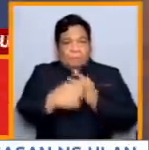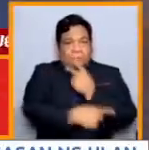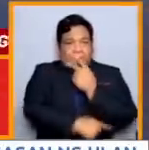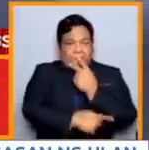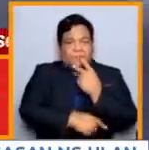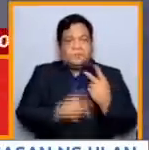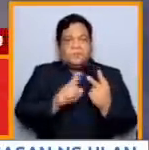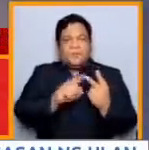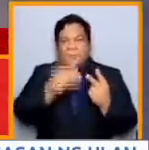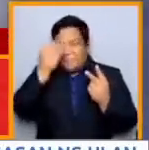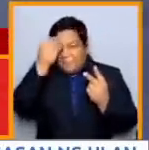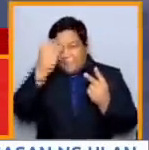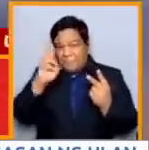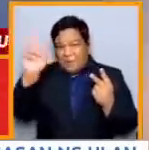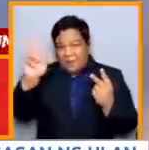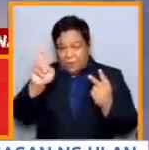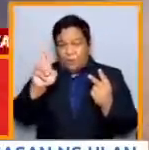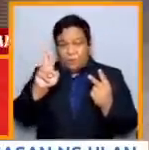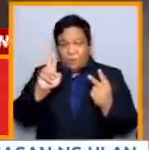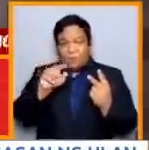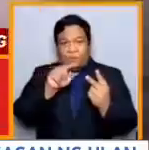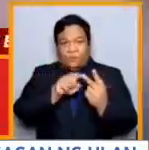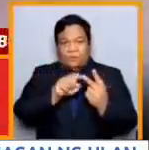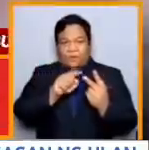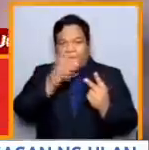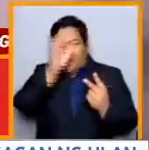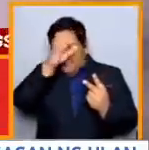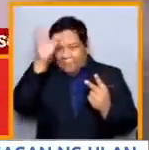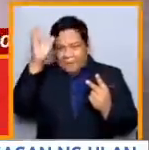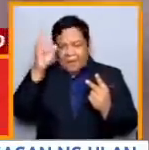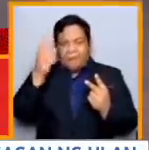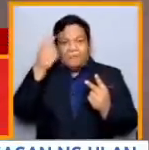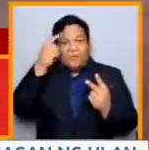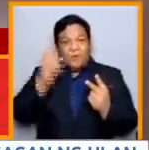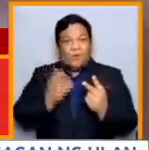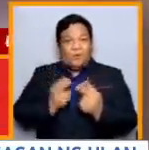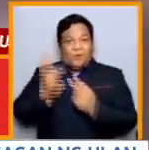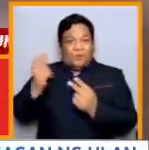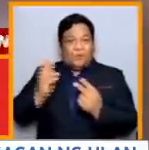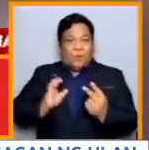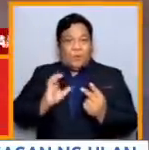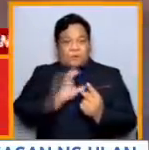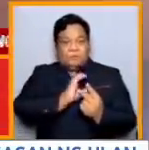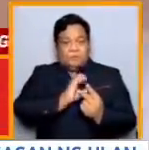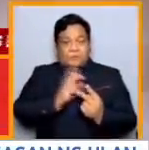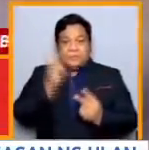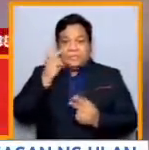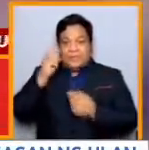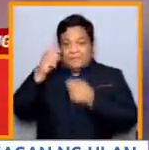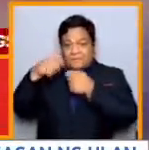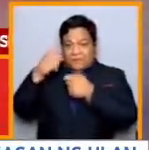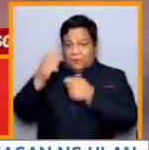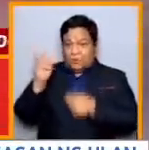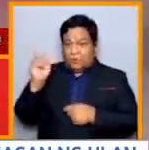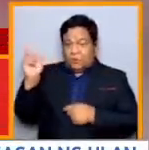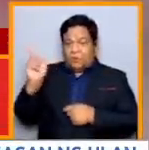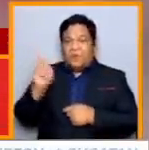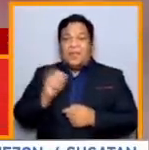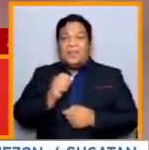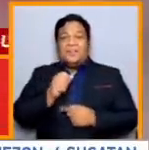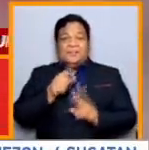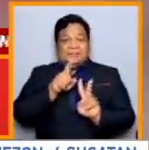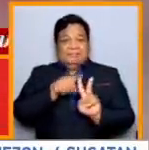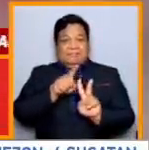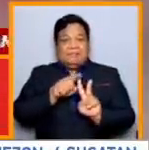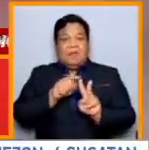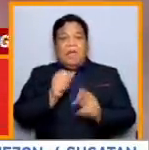kandidato naman sa pagka-kongresista. Sa video makita kumakanta at kumalong sa isang babae si Caringal. Tinanggal